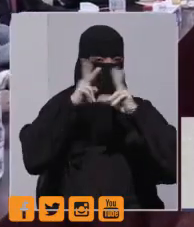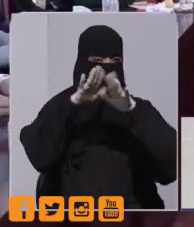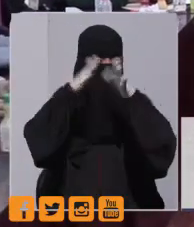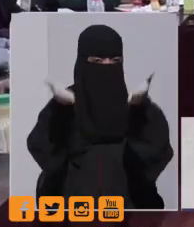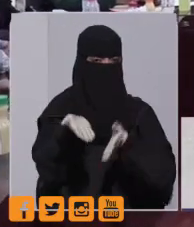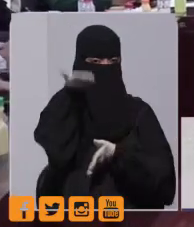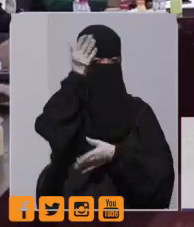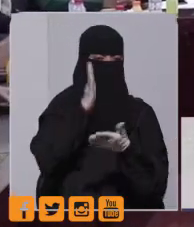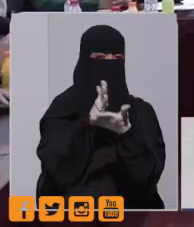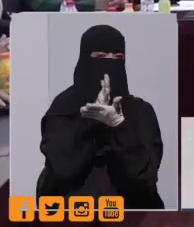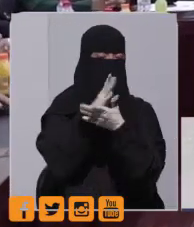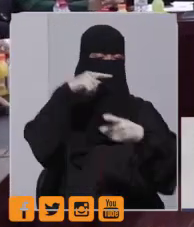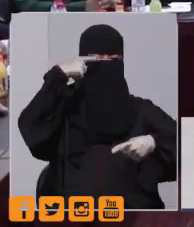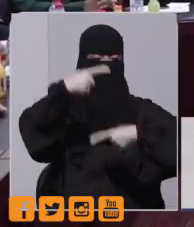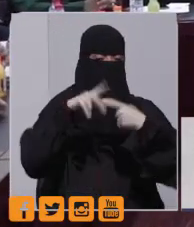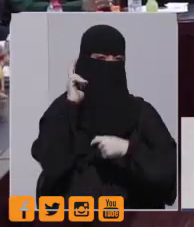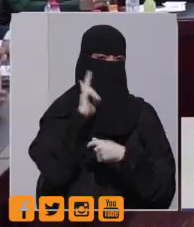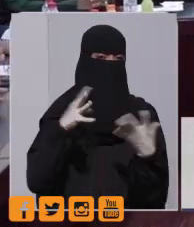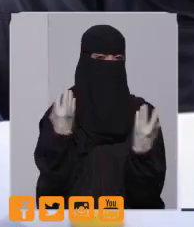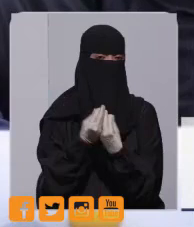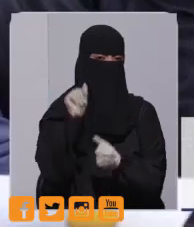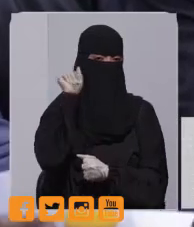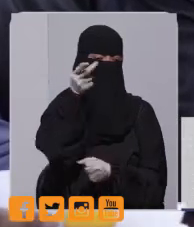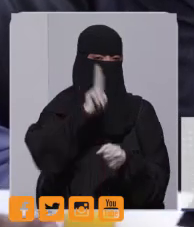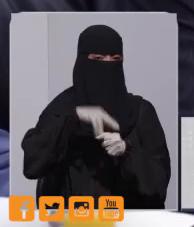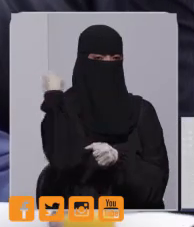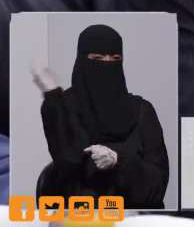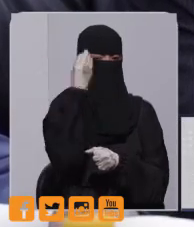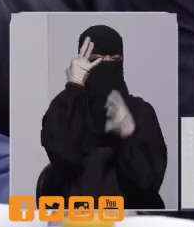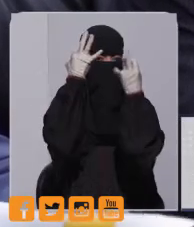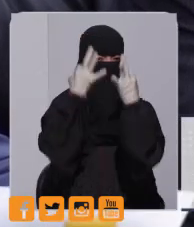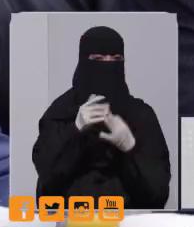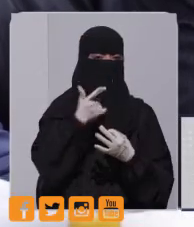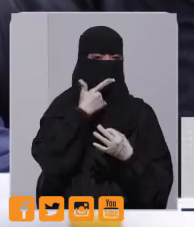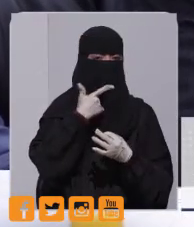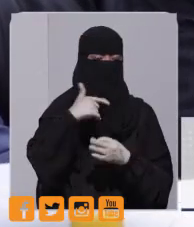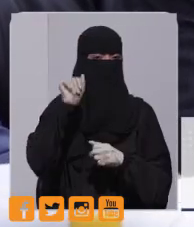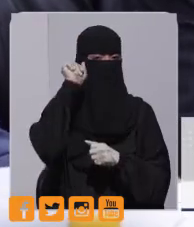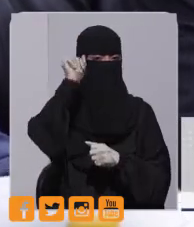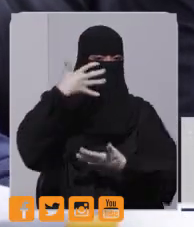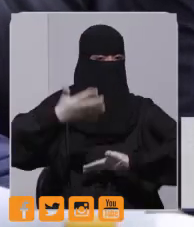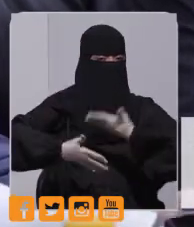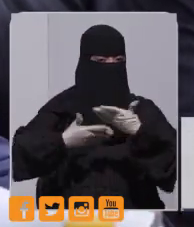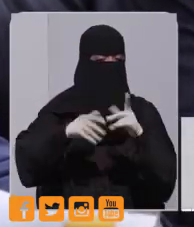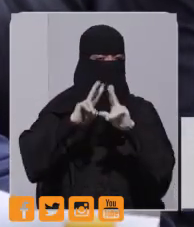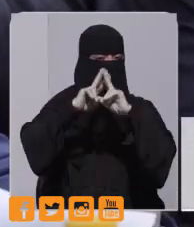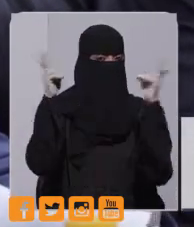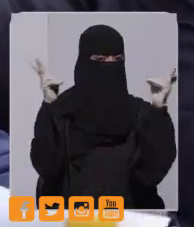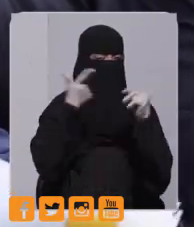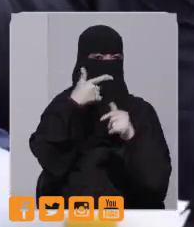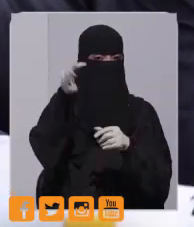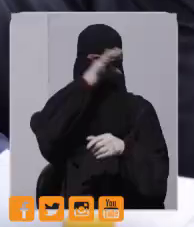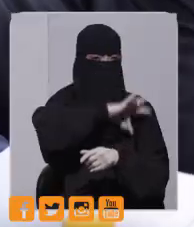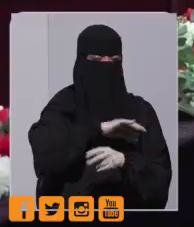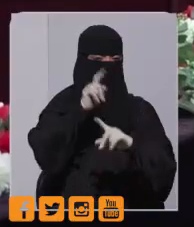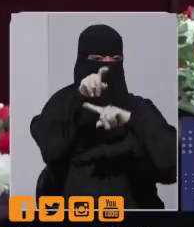ومتابعتها المستمره مع الحكومه مؤكدا ان زيارته للرياضه كانت مثمره واسعه تنعكس نتائجها